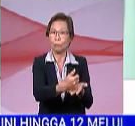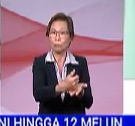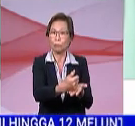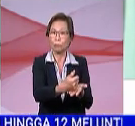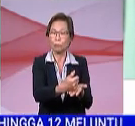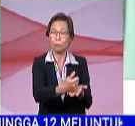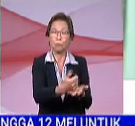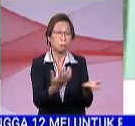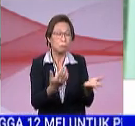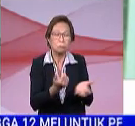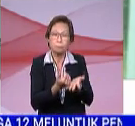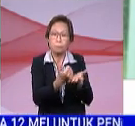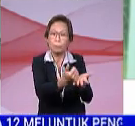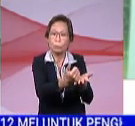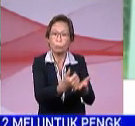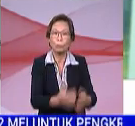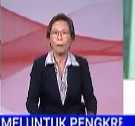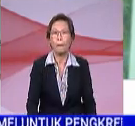terutama sekali